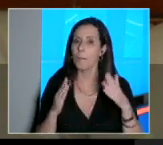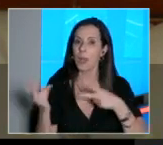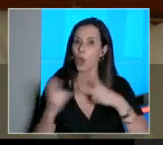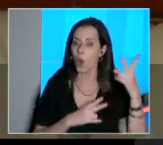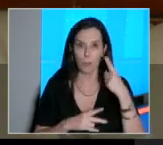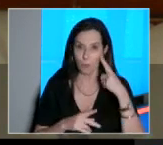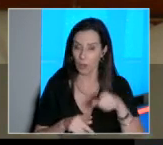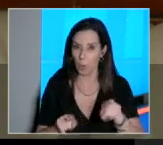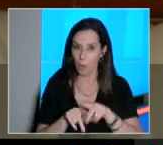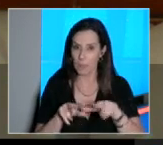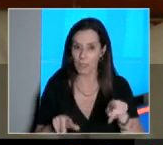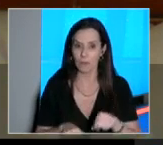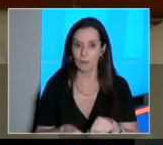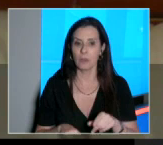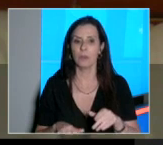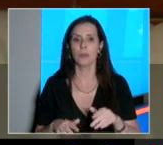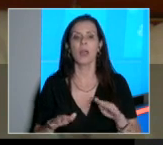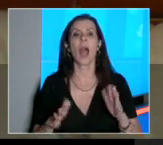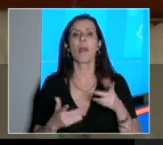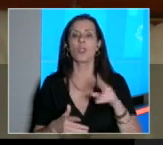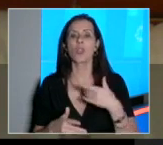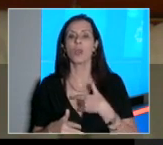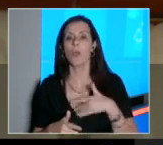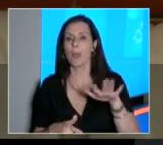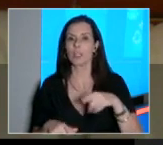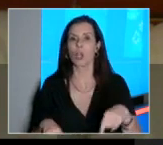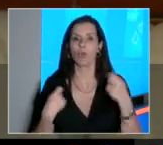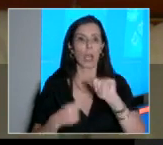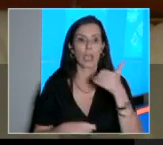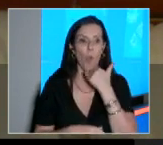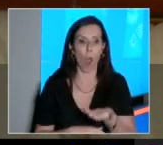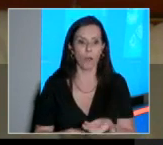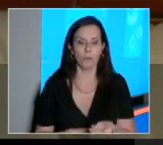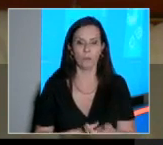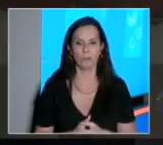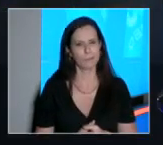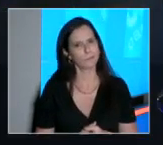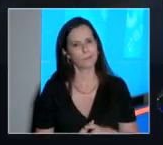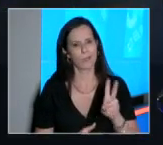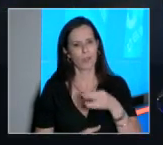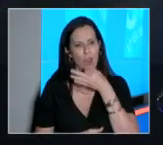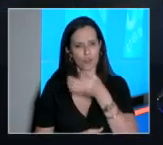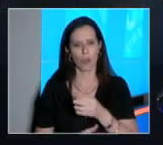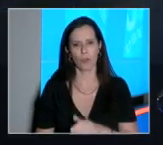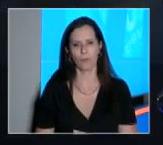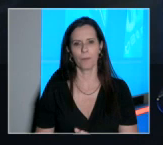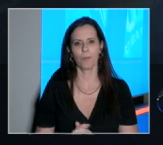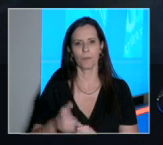החולים נראים כפי שהם? ולמה יש לנו מערכת חינוך מהגרועות בעולם המפותח? אפשר לשאול שאלה, דן?